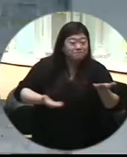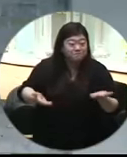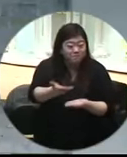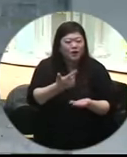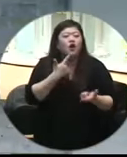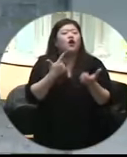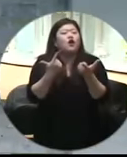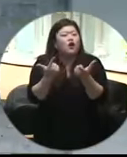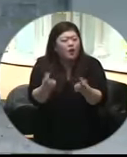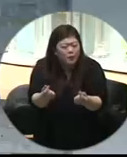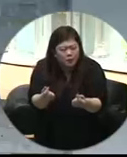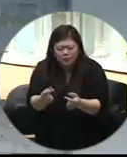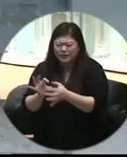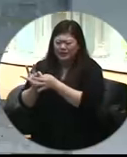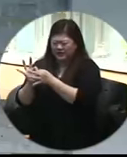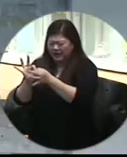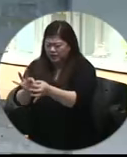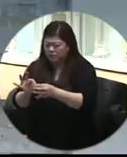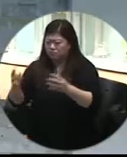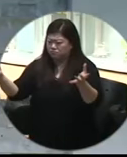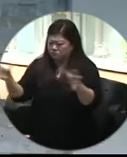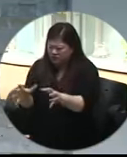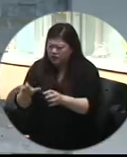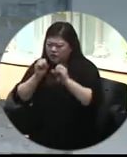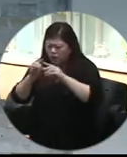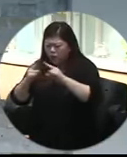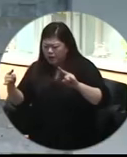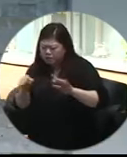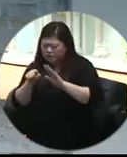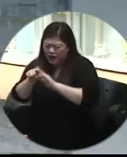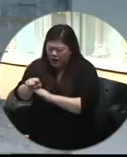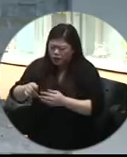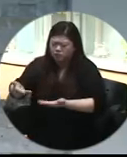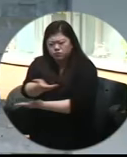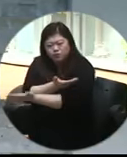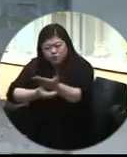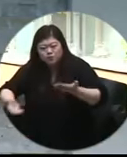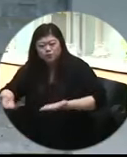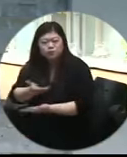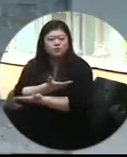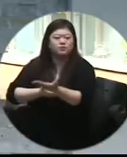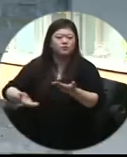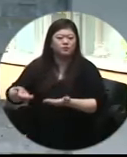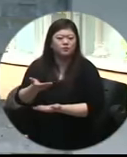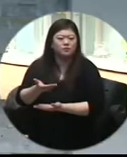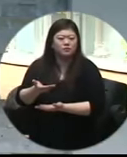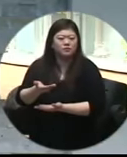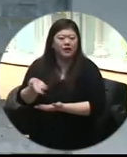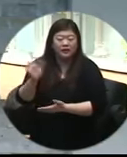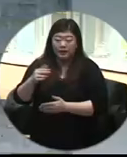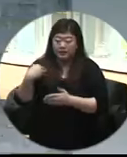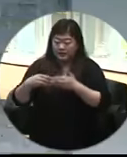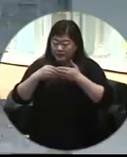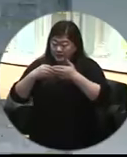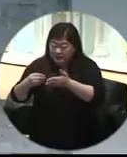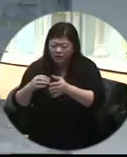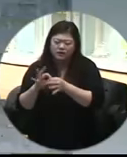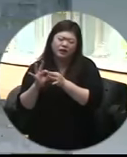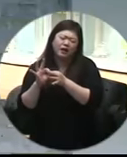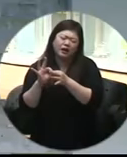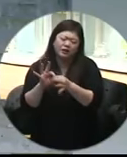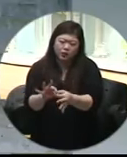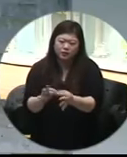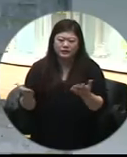똑같이 지속할 사역자와 조장. 이제 둘만이면 돼요. 지속할 사역자와 조장을 세우면서